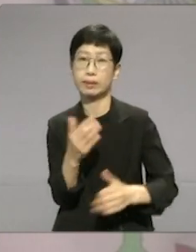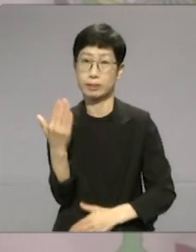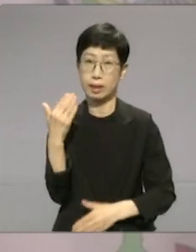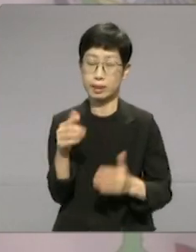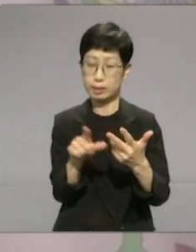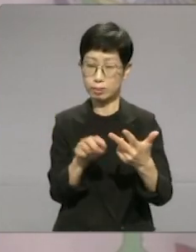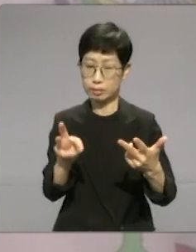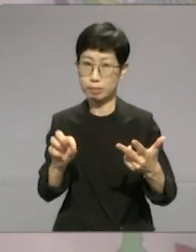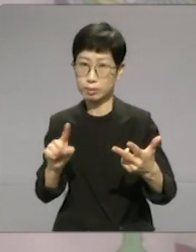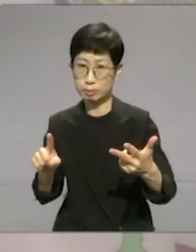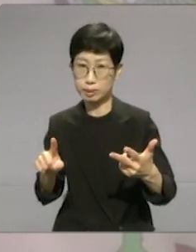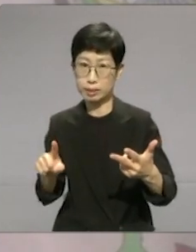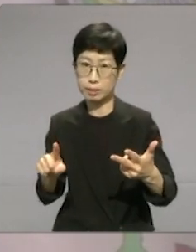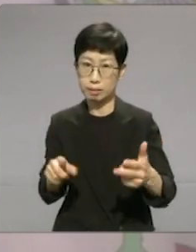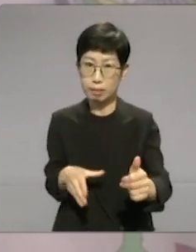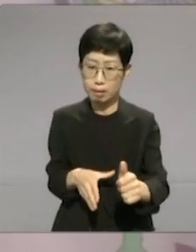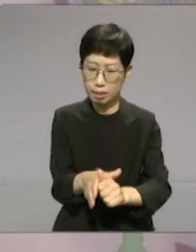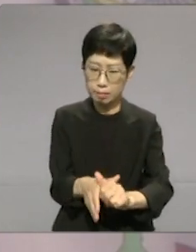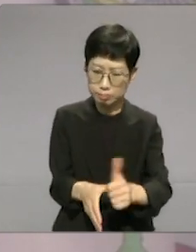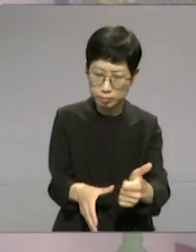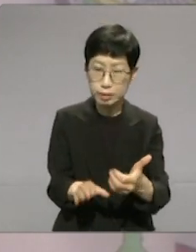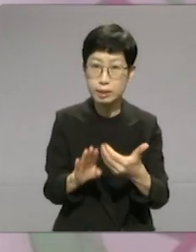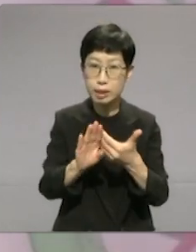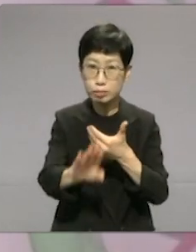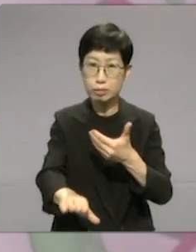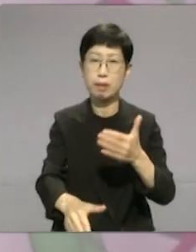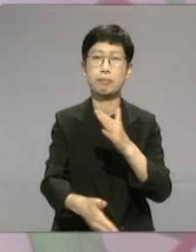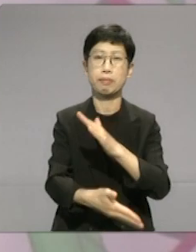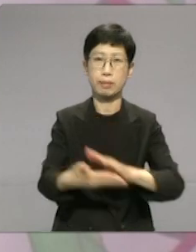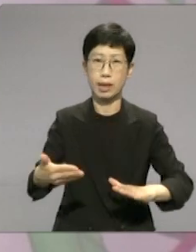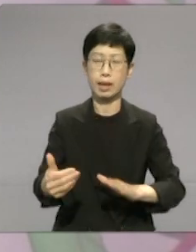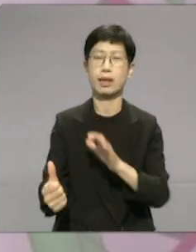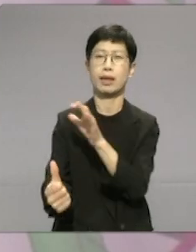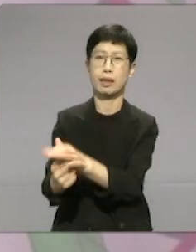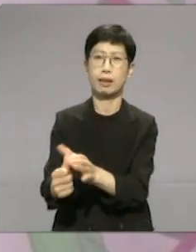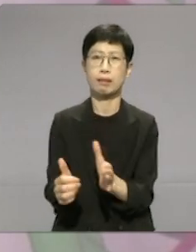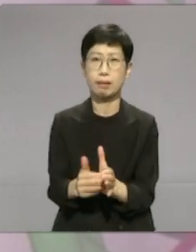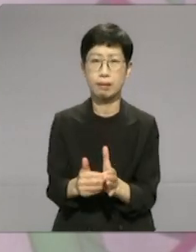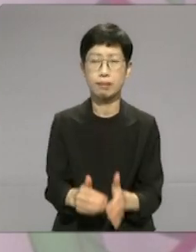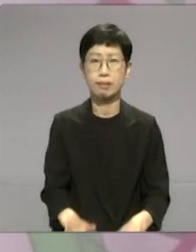7월 31일 이스라엘의 공격에 폭사한 뒤 그 자리를